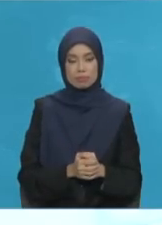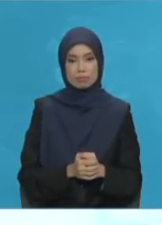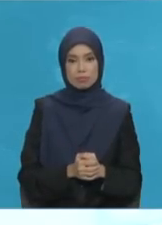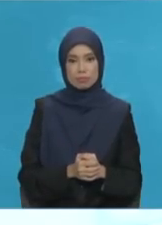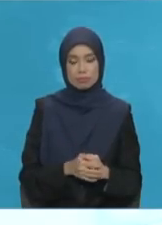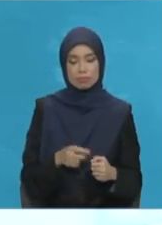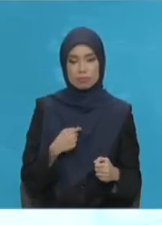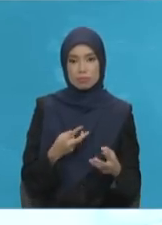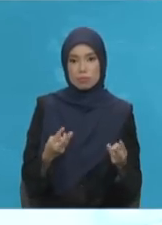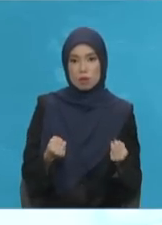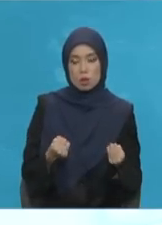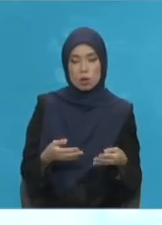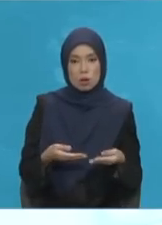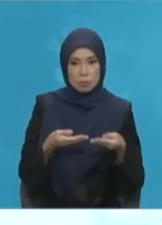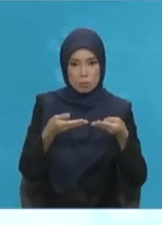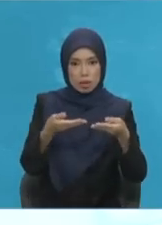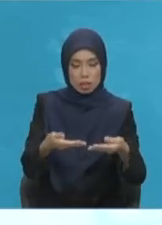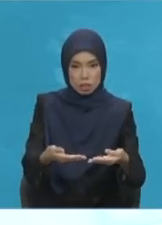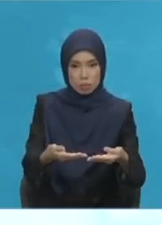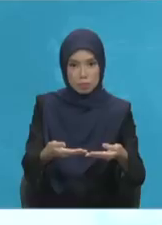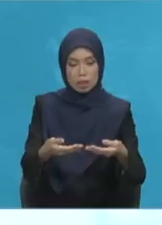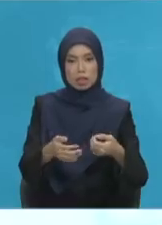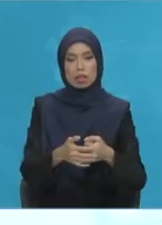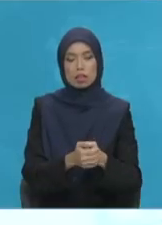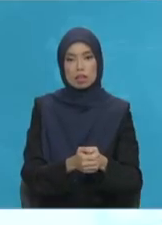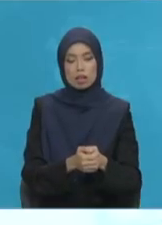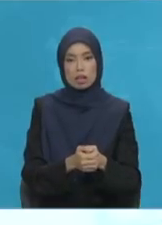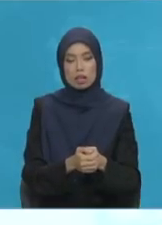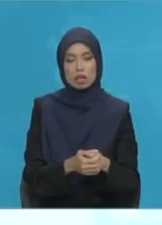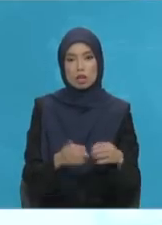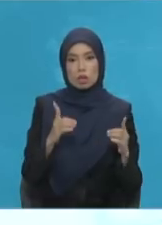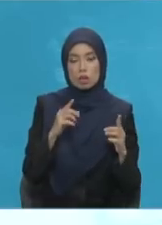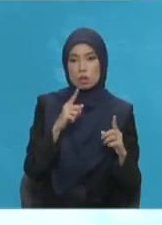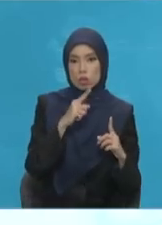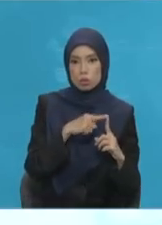menyembahkan sampah daripada dunia